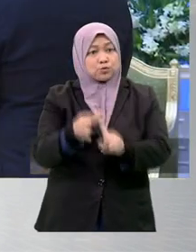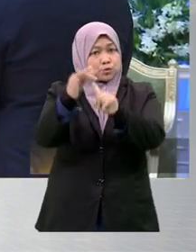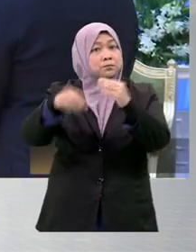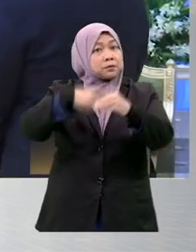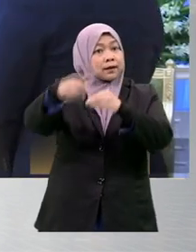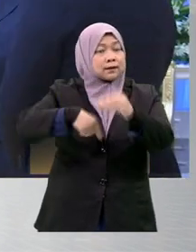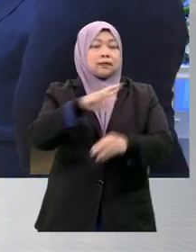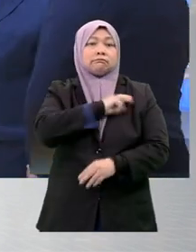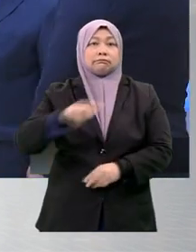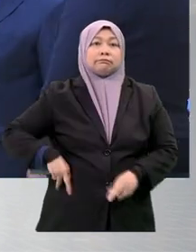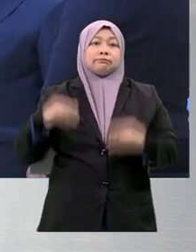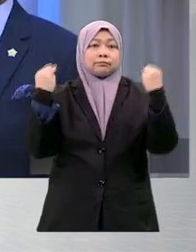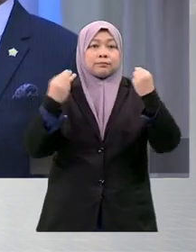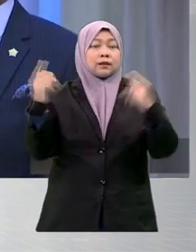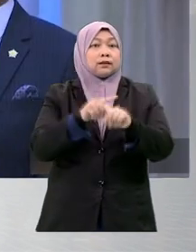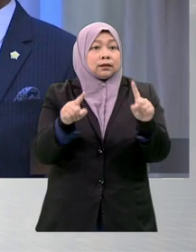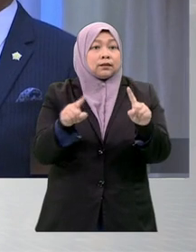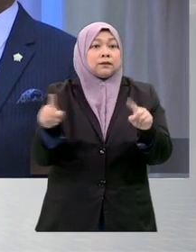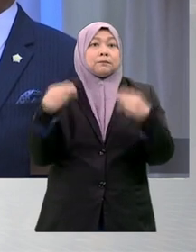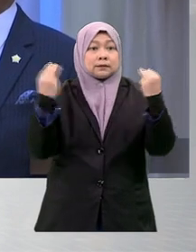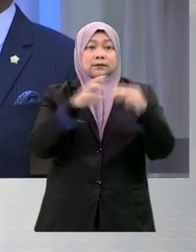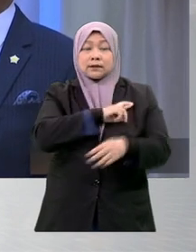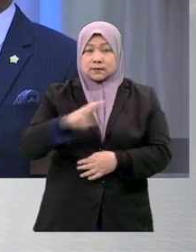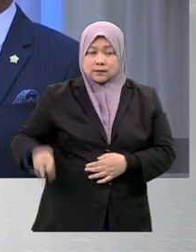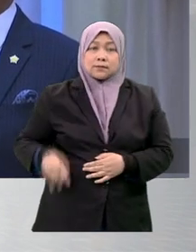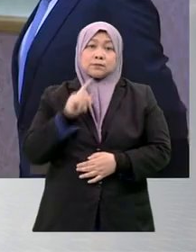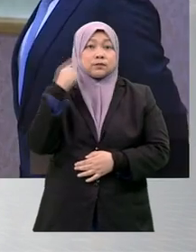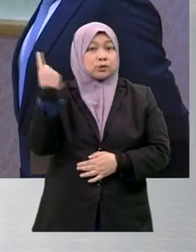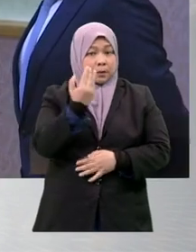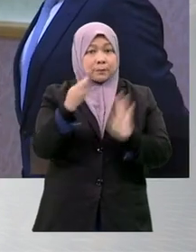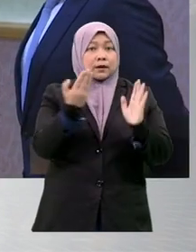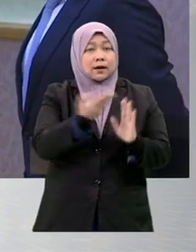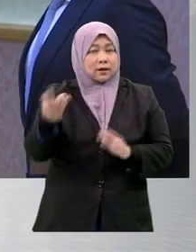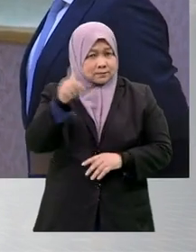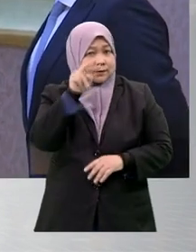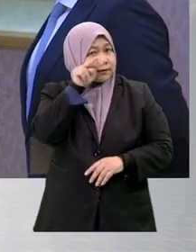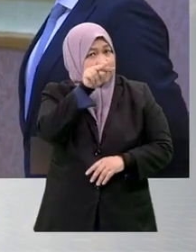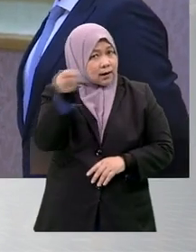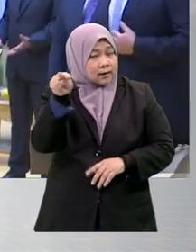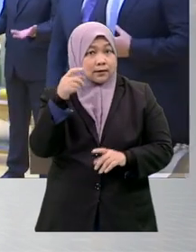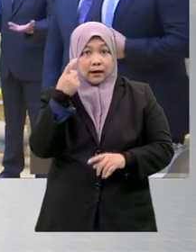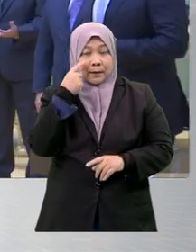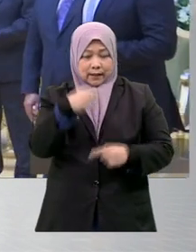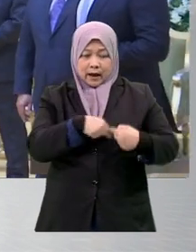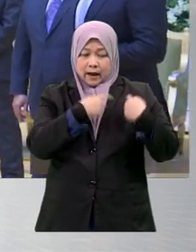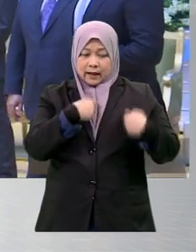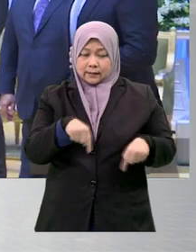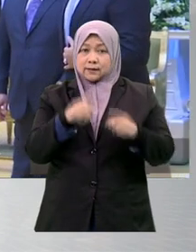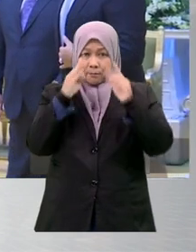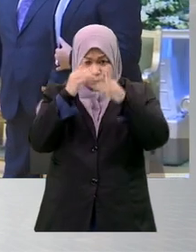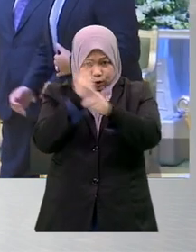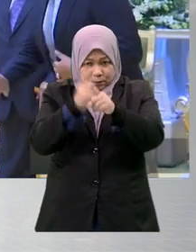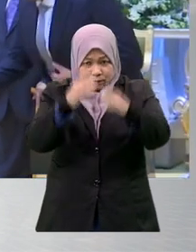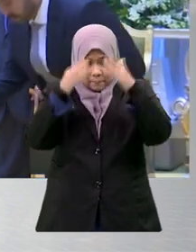Majlis raja-raja ini Majlis raja-raja ini adalah suatu perkara yang harus dilihat dengan mata hati atauun haayatan